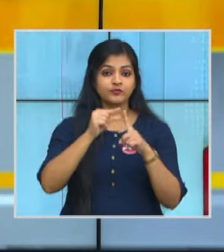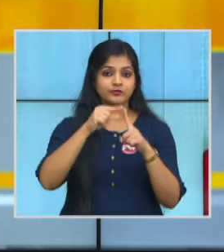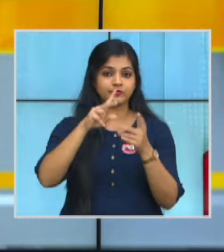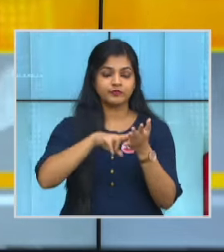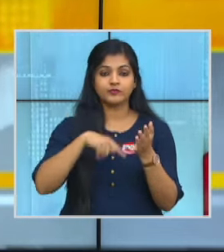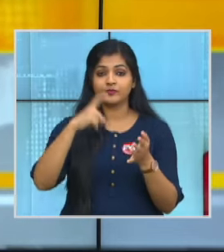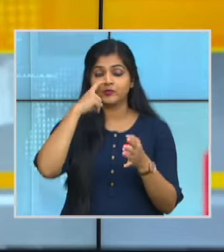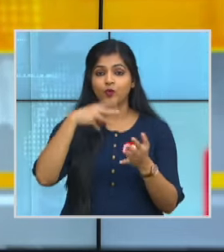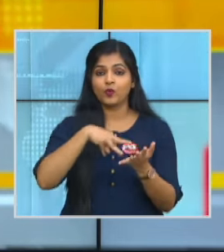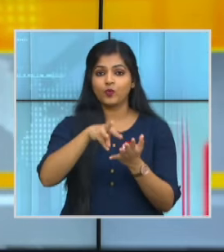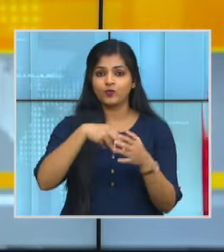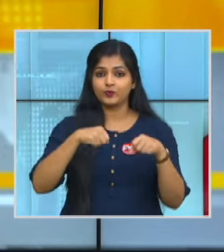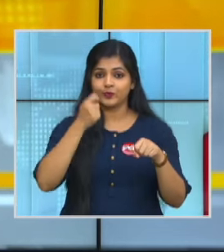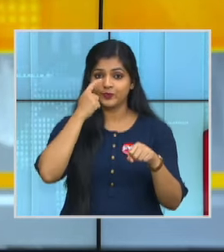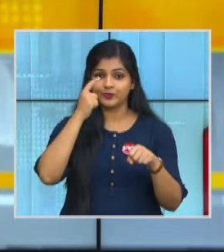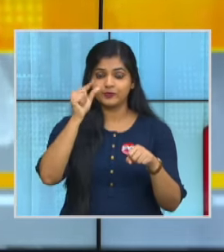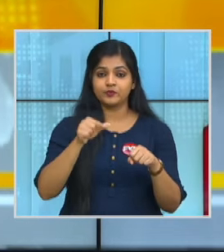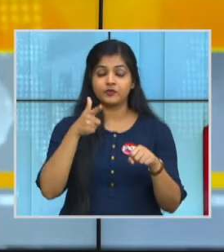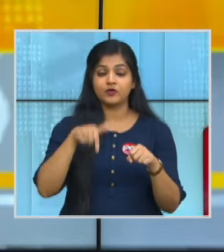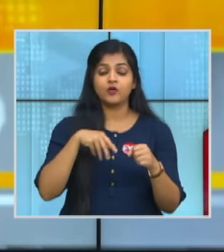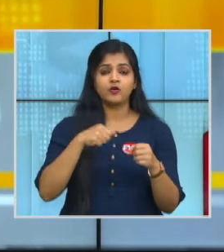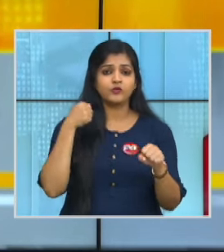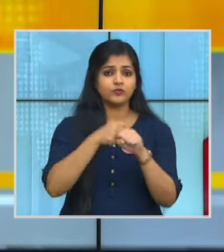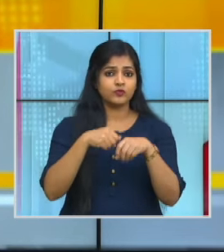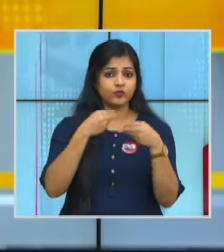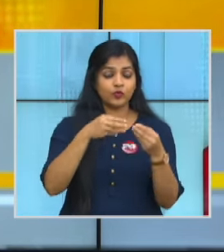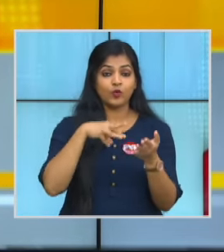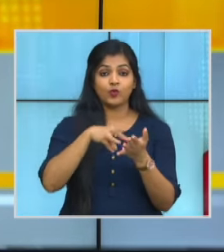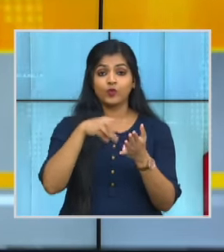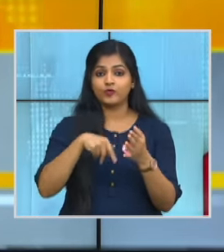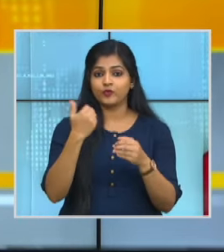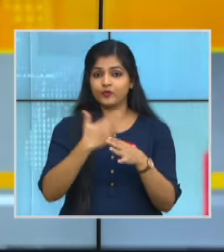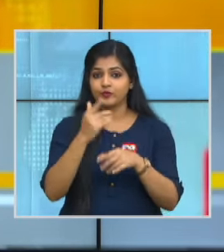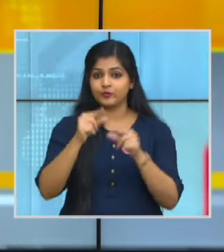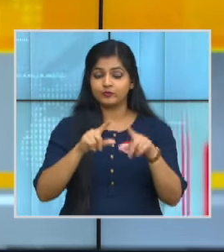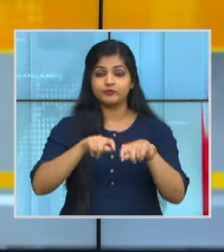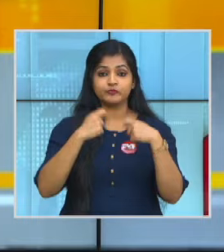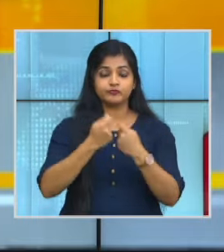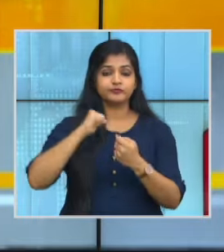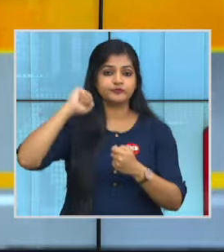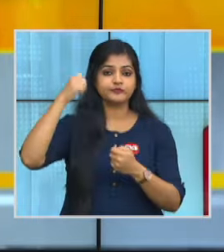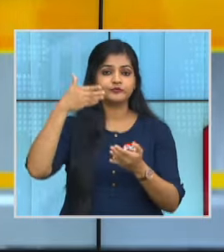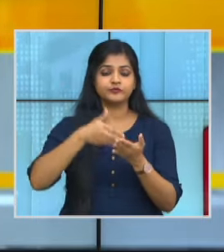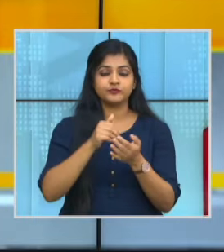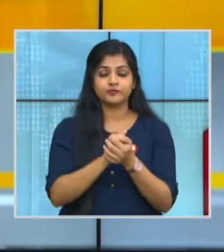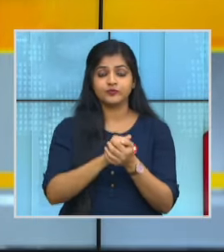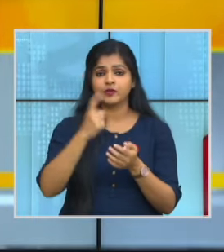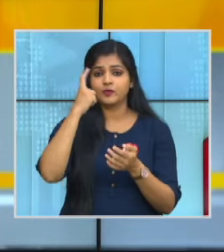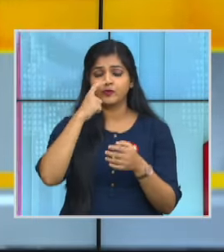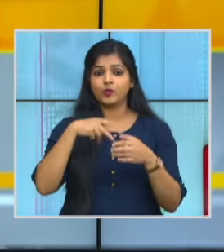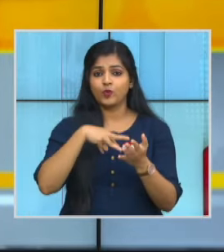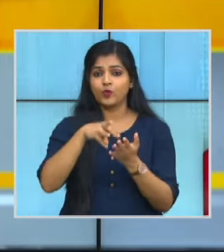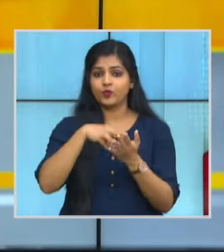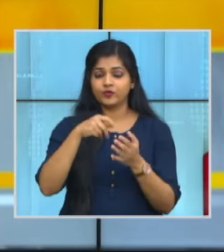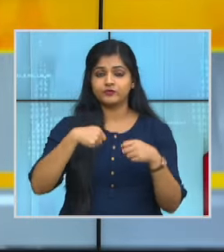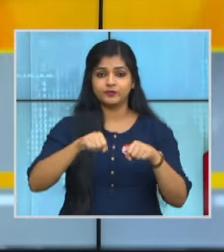വനിതാ ഓട്ടോ ഡ്രൈവർക്ക് മർദ്ദനമേറ്റതിൽ ഓട്ടോ ഡ്രൈവർമാരുടെ സംയുക്ത പ്രതിഷേധം. ശ്യാം കുമാർ വിവരങ്ങളുമായി. ശ്യാം, വനിതാ ഓട്ടോ ഡ്രൈവർക്ക്